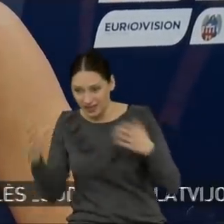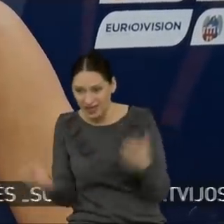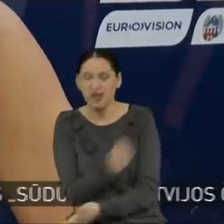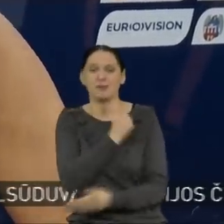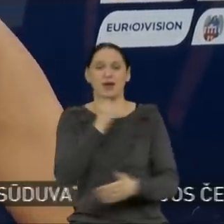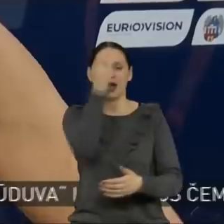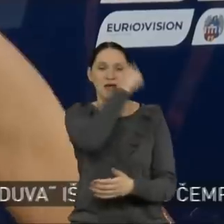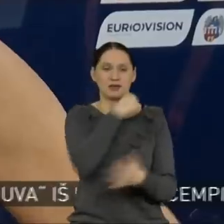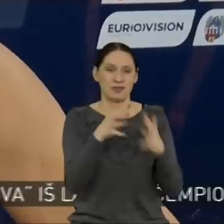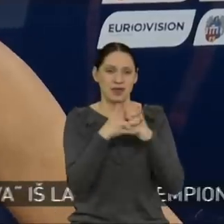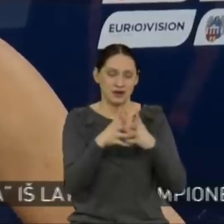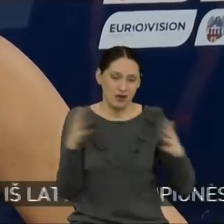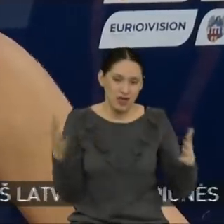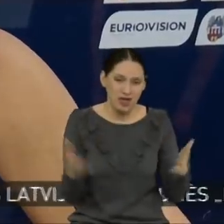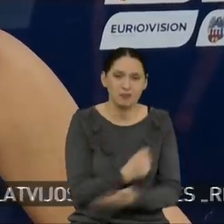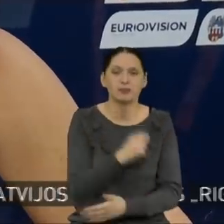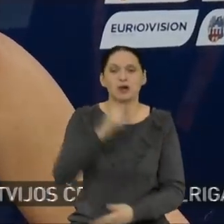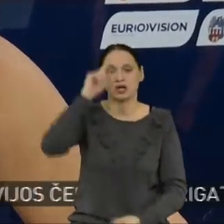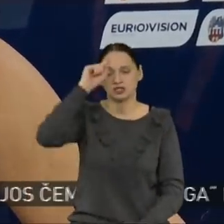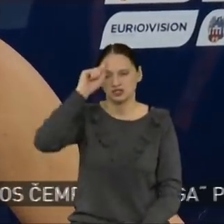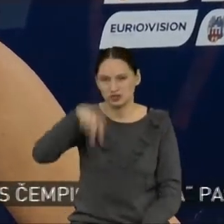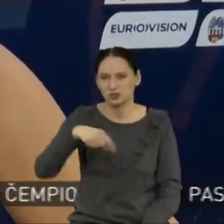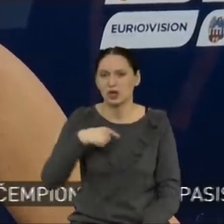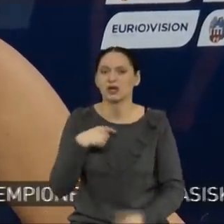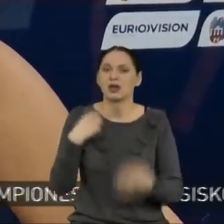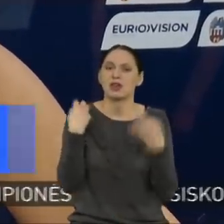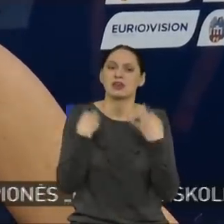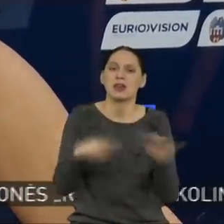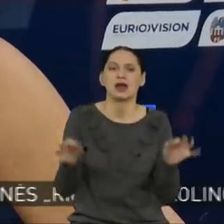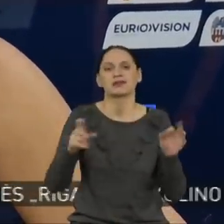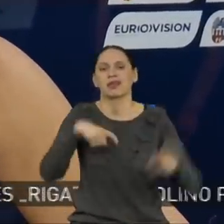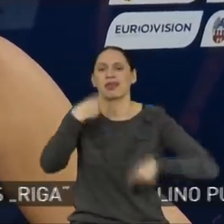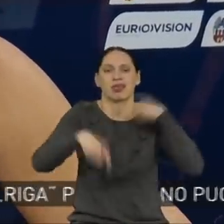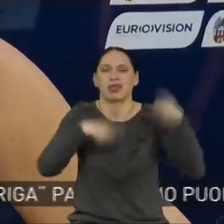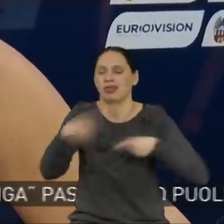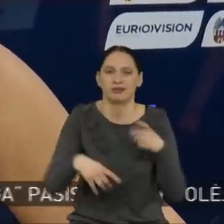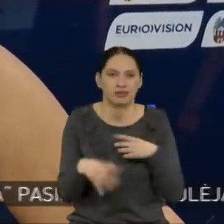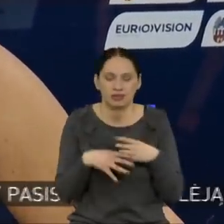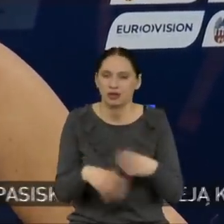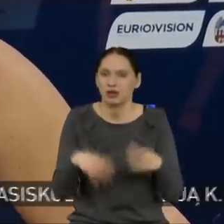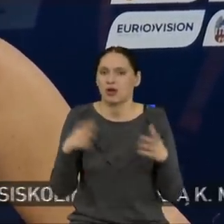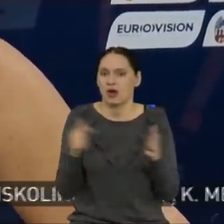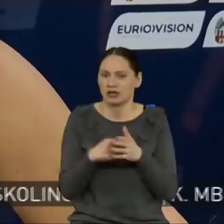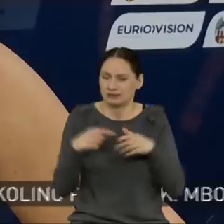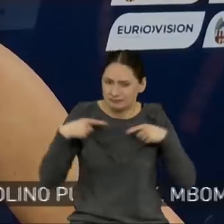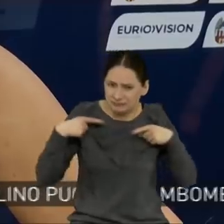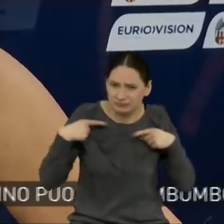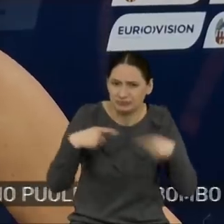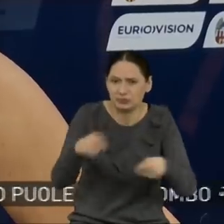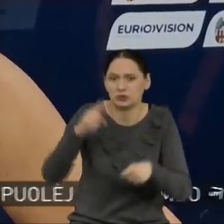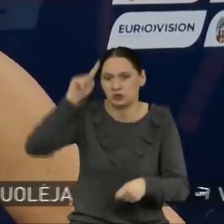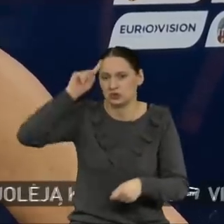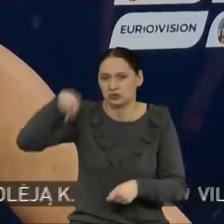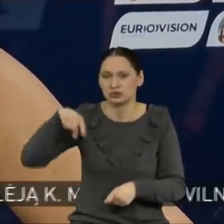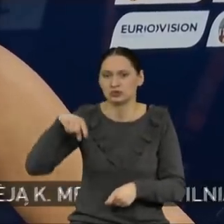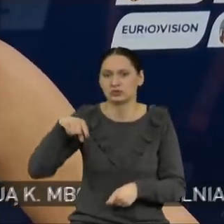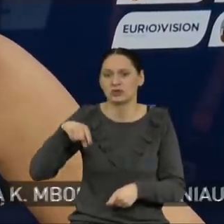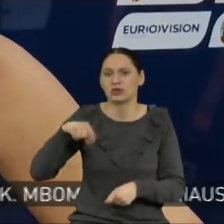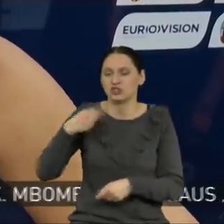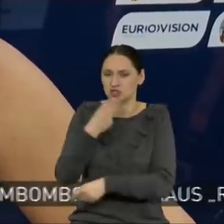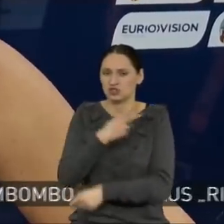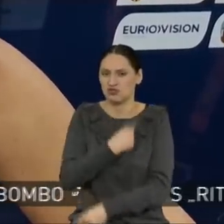kad aš neturiu tos prabangos bėgti laisvai vien tik dėl pozicijos. Vis dėlto mano bėgime bėgo ir titulą ginantį Lėja Sprunger